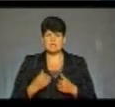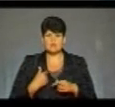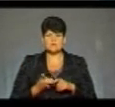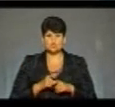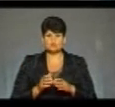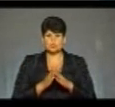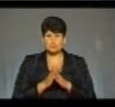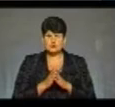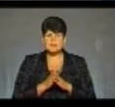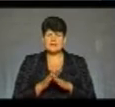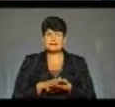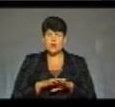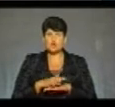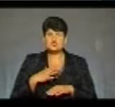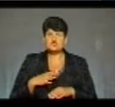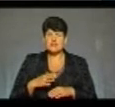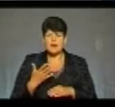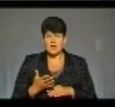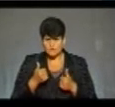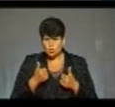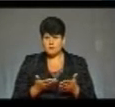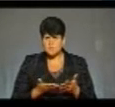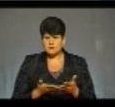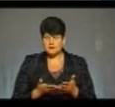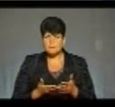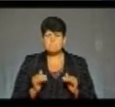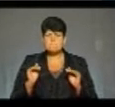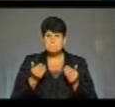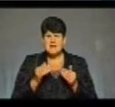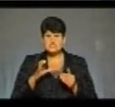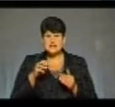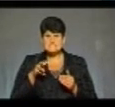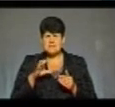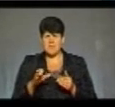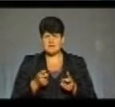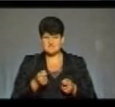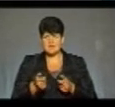дуже прошу. Народ чекає. Добре? Менше смс-ок.